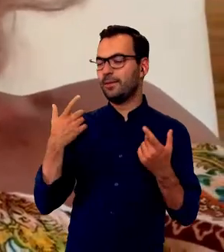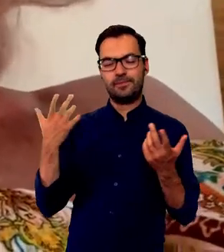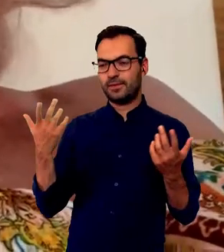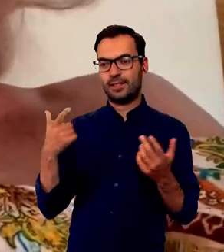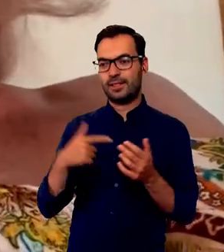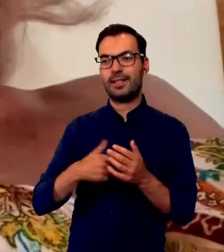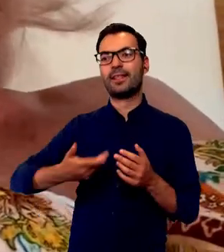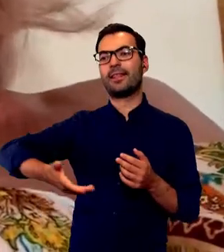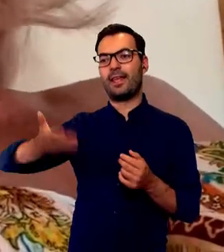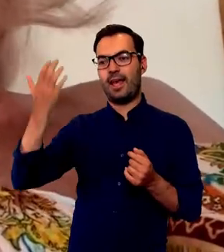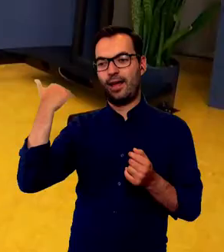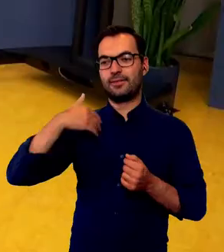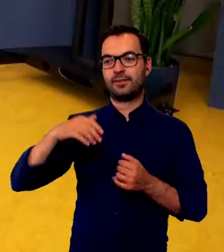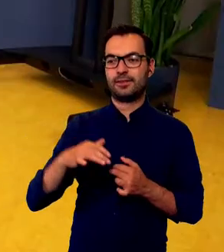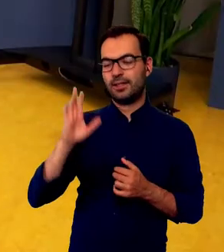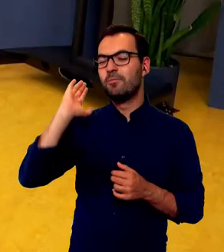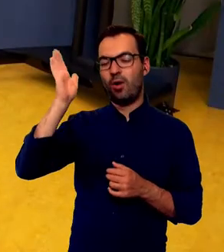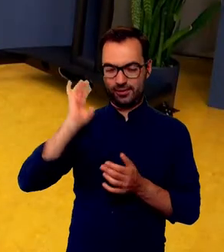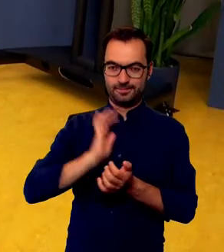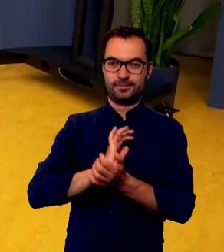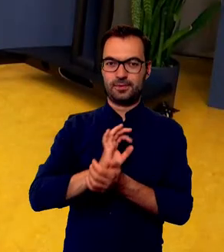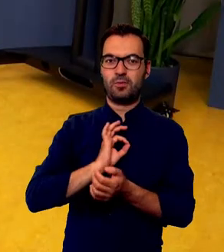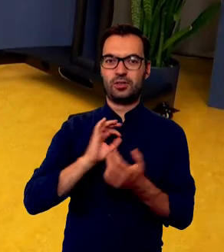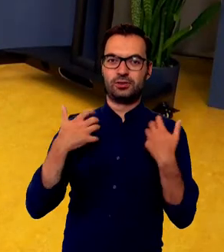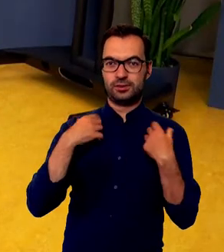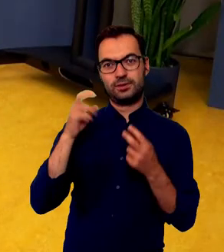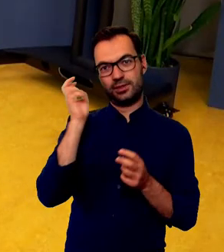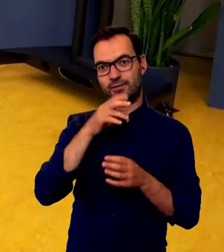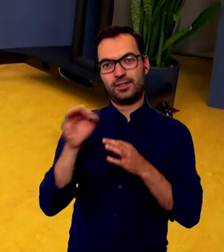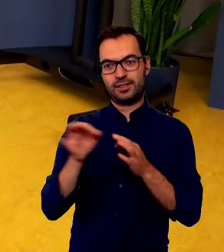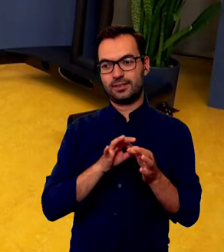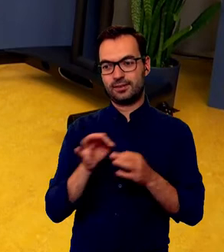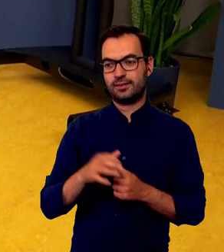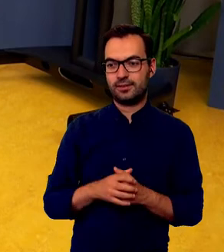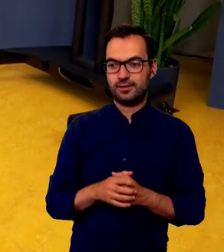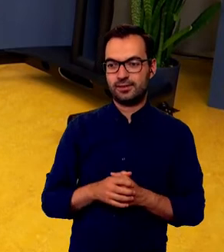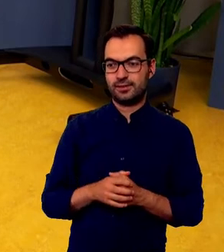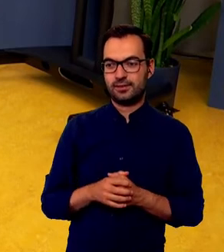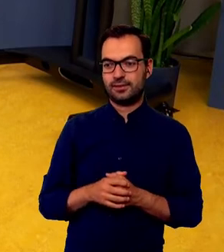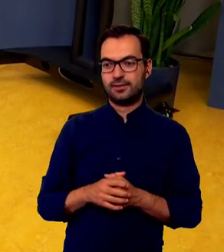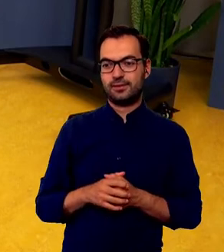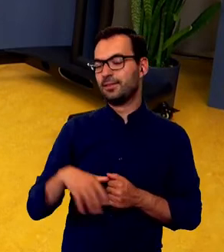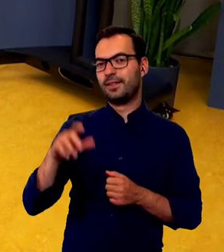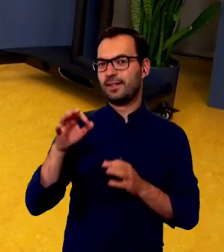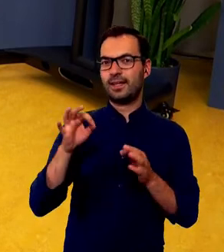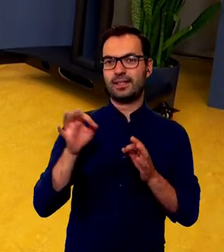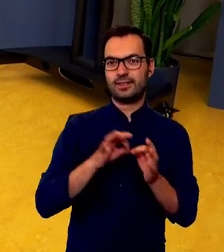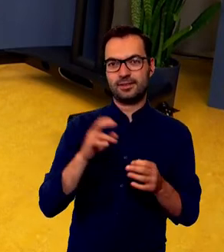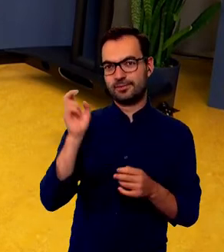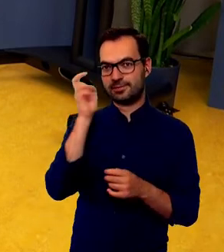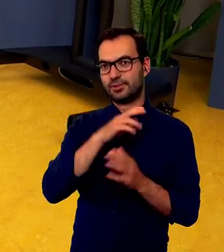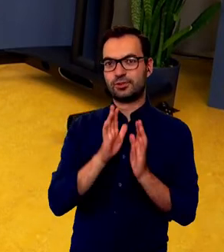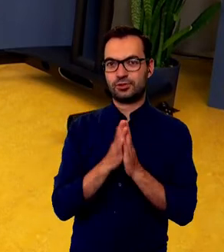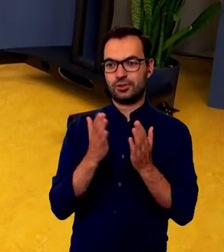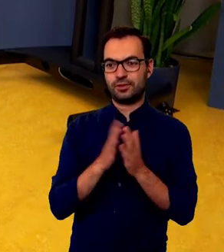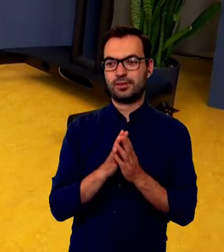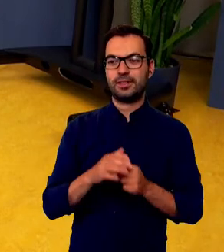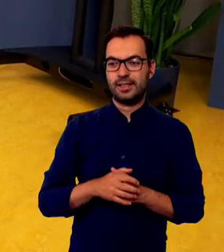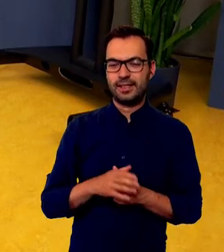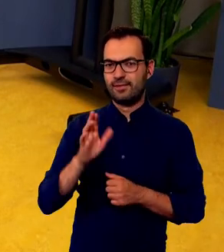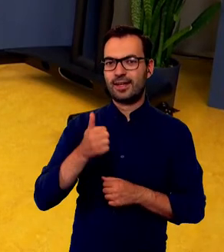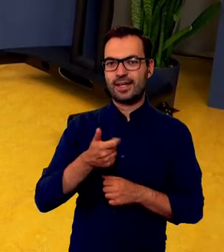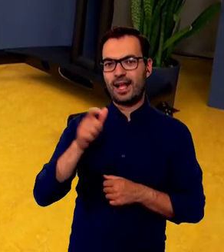to jeszcze kiedyś, to będzie, to jest też, moje życie to jest myślę historia na niesamowite książki i to w kilku